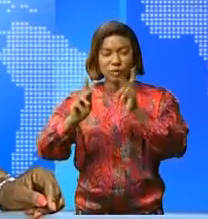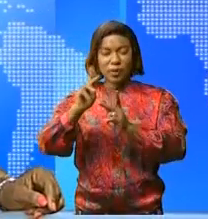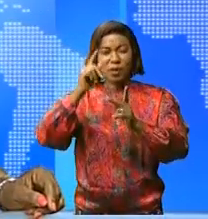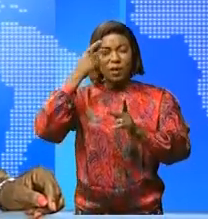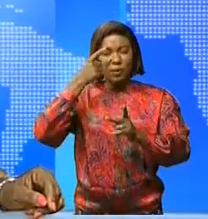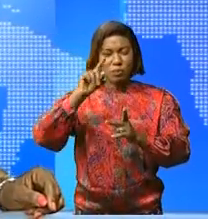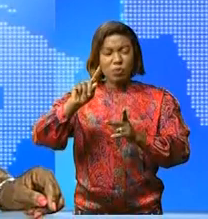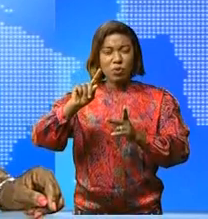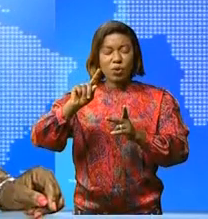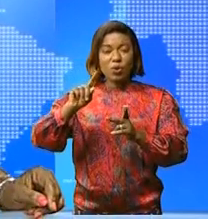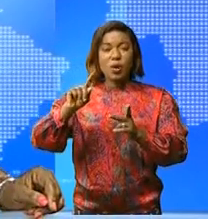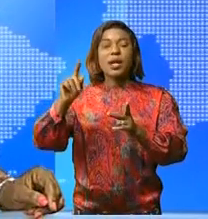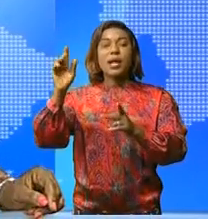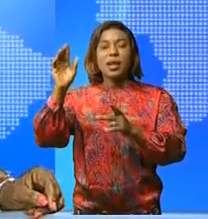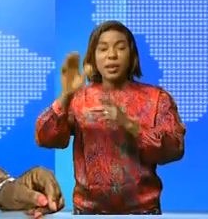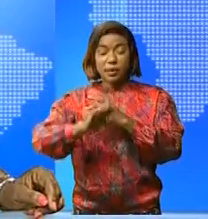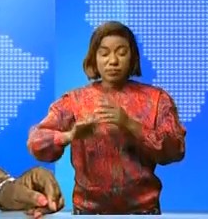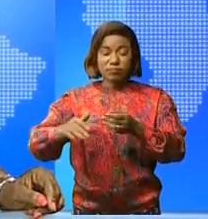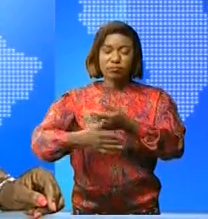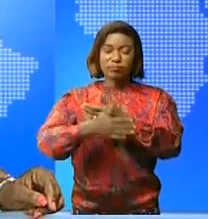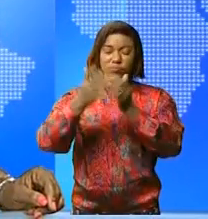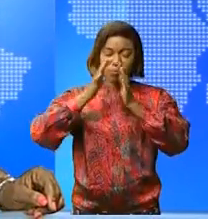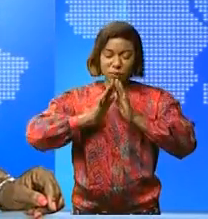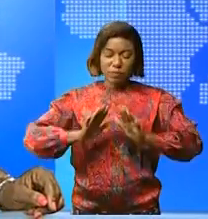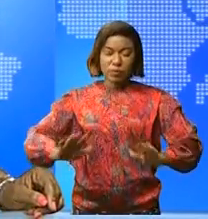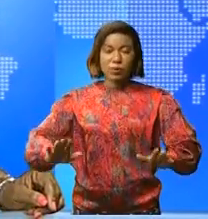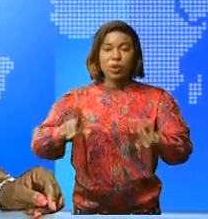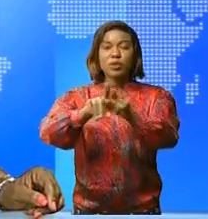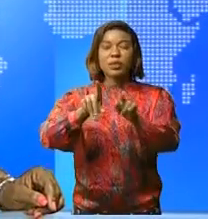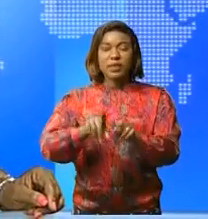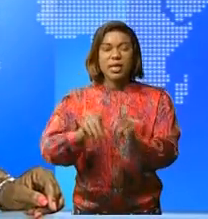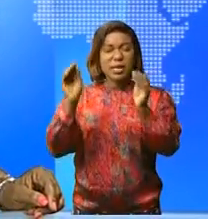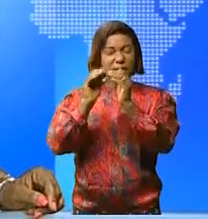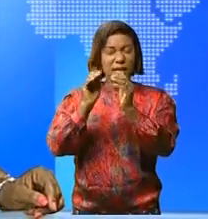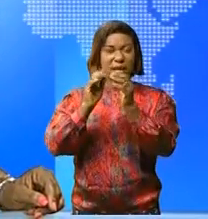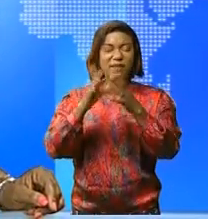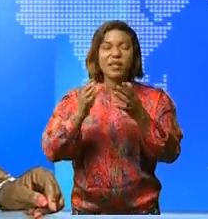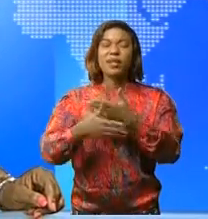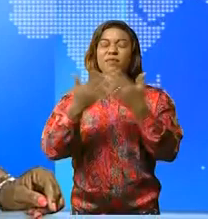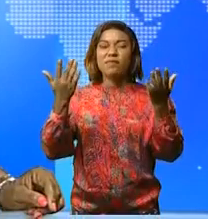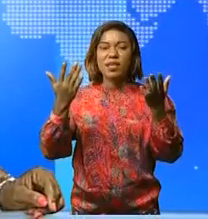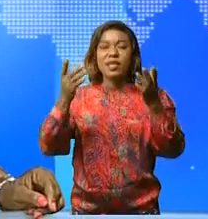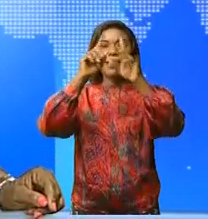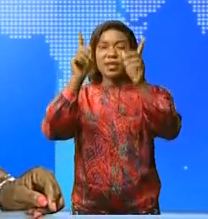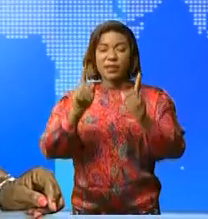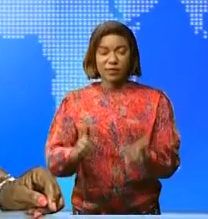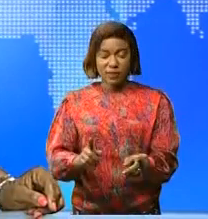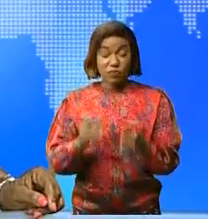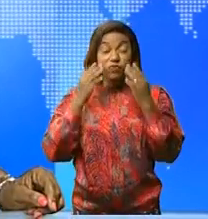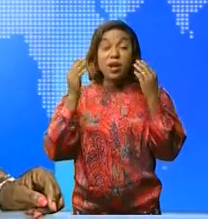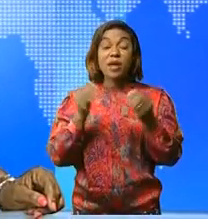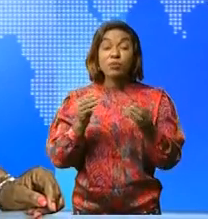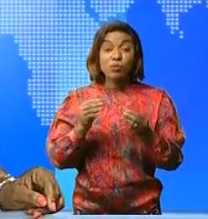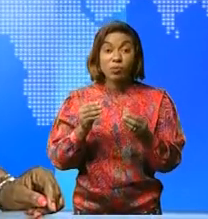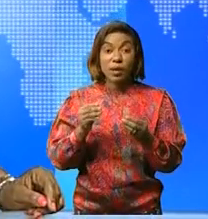la capitale afin d'être comparée parmi les villes coquettes de l'Afrique. Pour ce faire, l'ASBEL Banakin